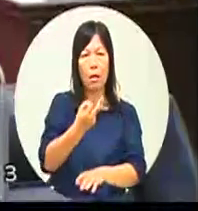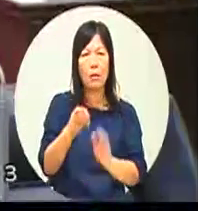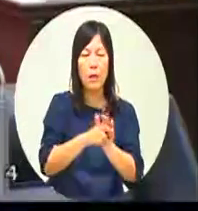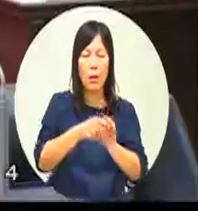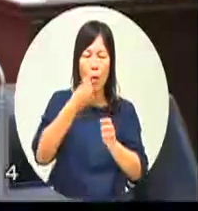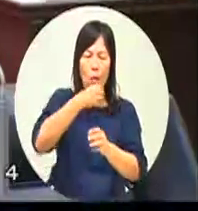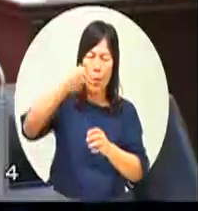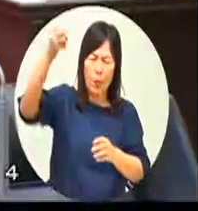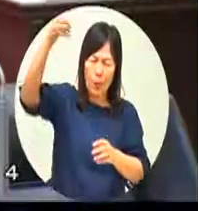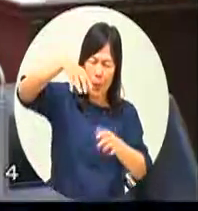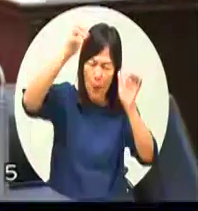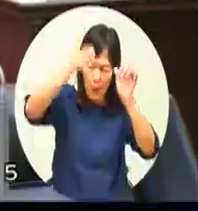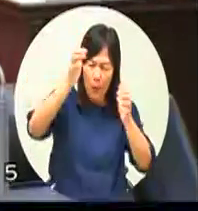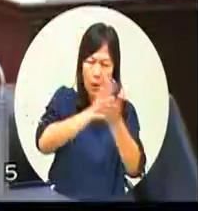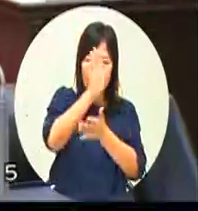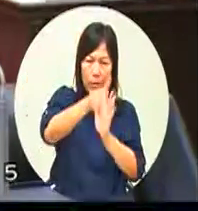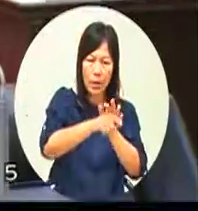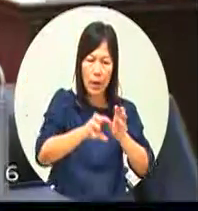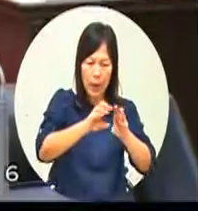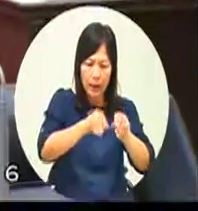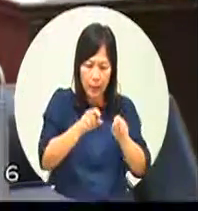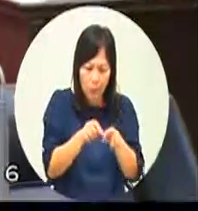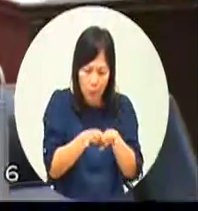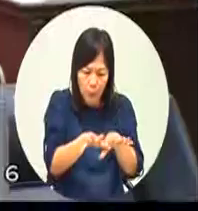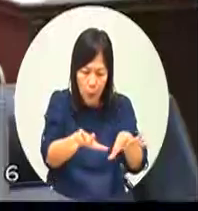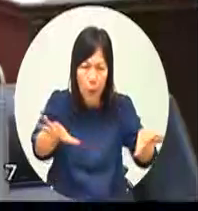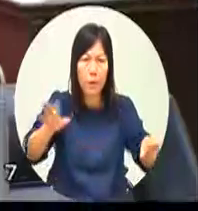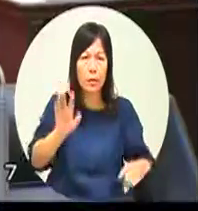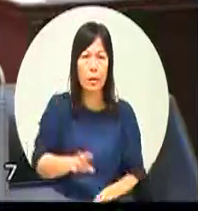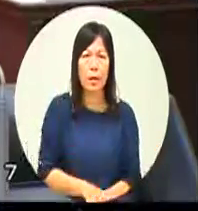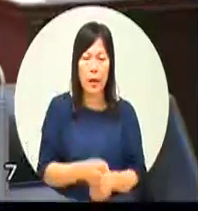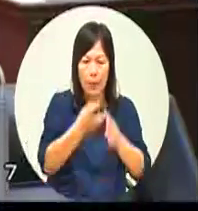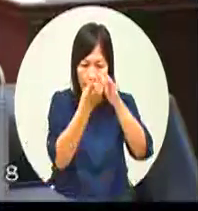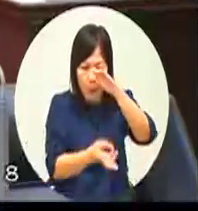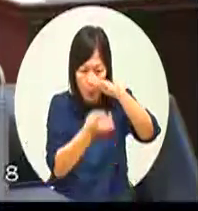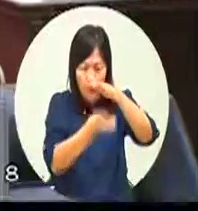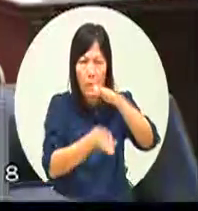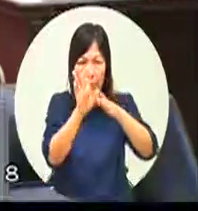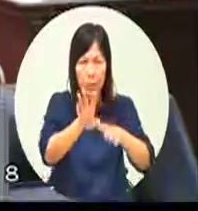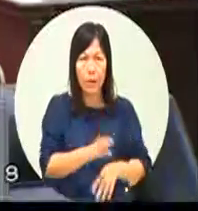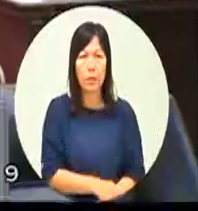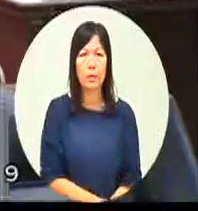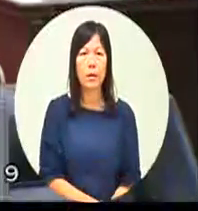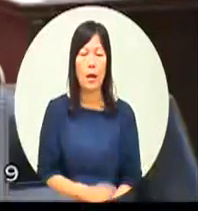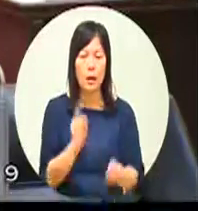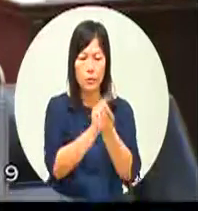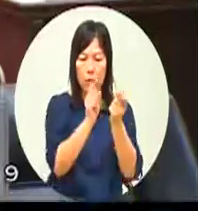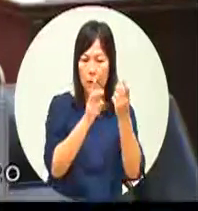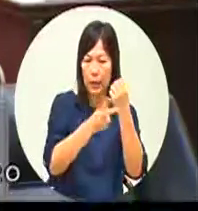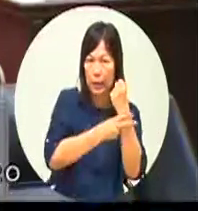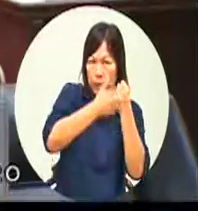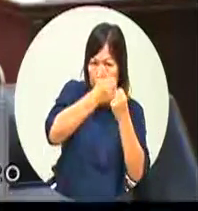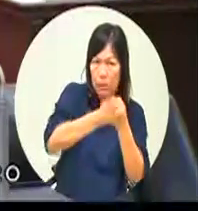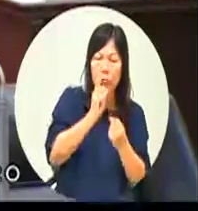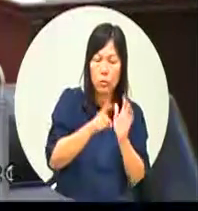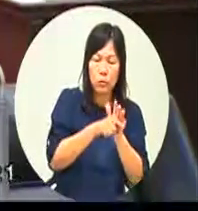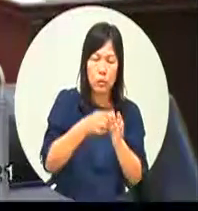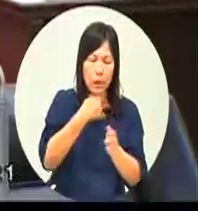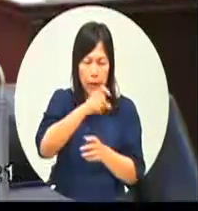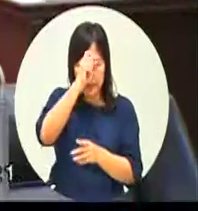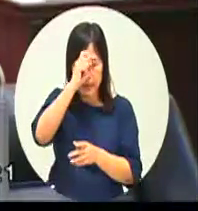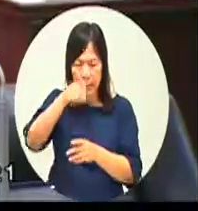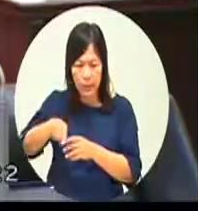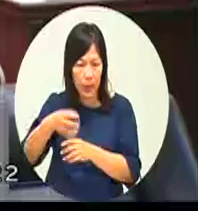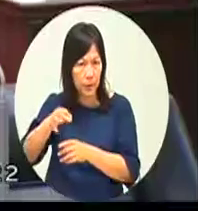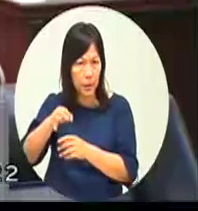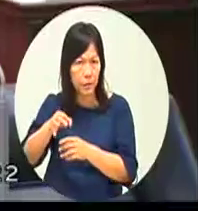晒雨淋，地板皲裂造成漏水。这个部分也跟当地的里长去反映说，那能不能用这个基金来修